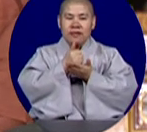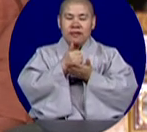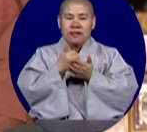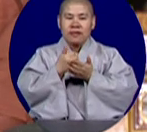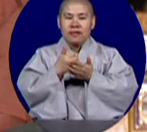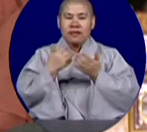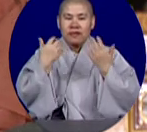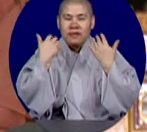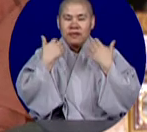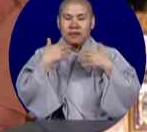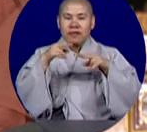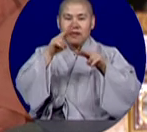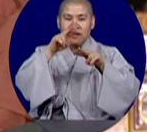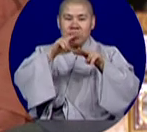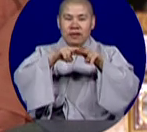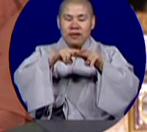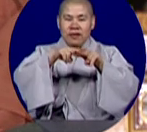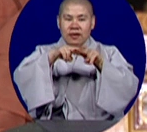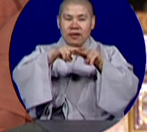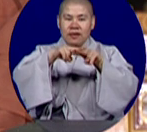사자자에 떡 앉아서